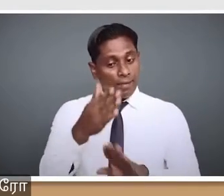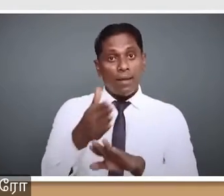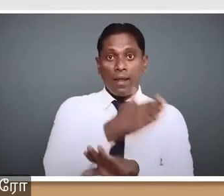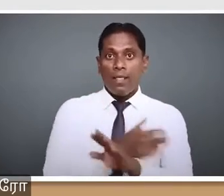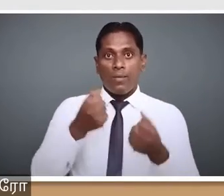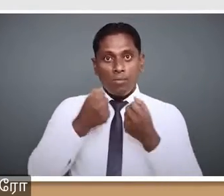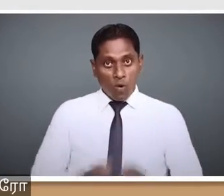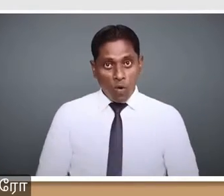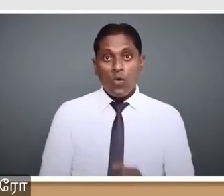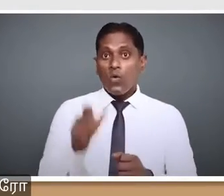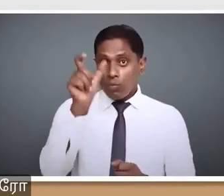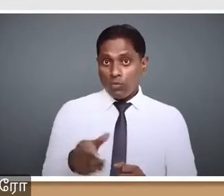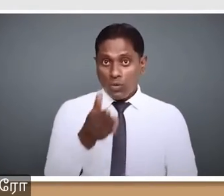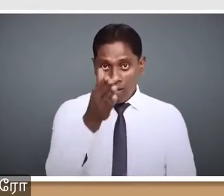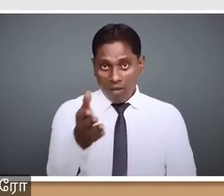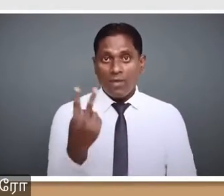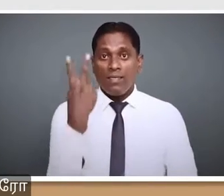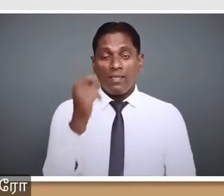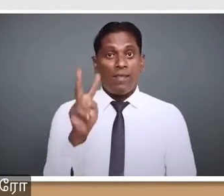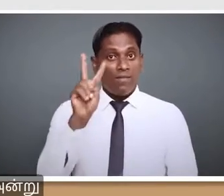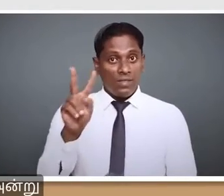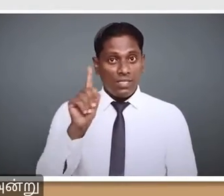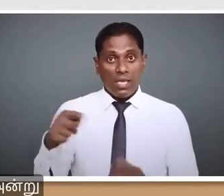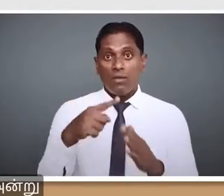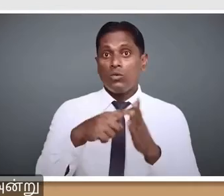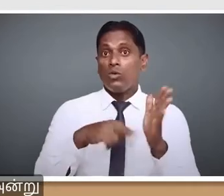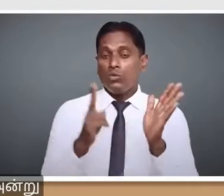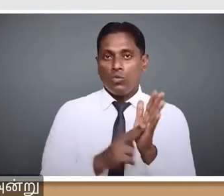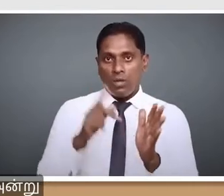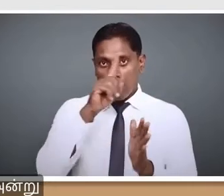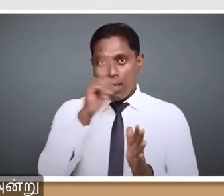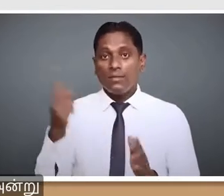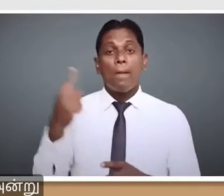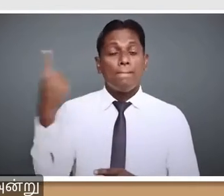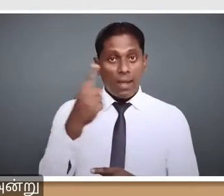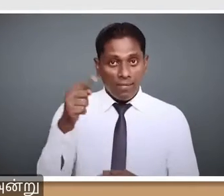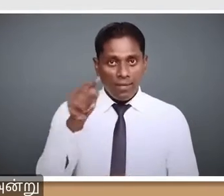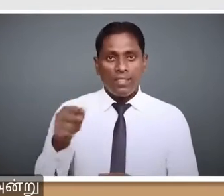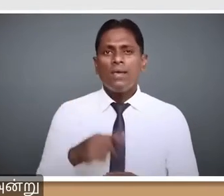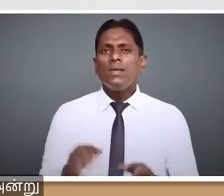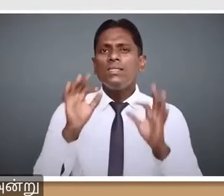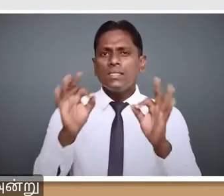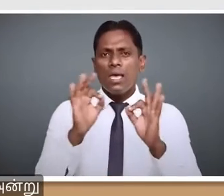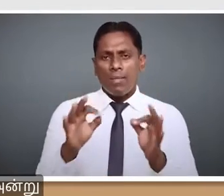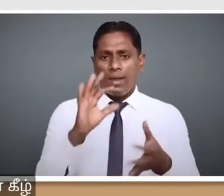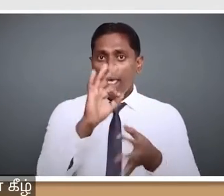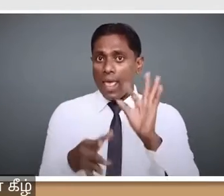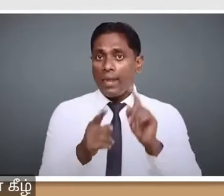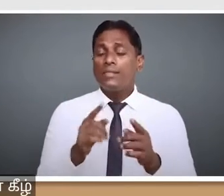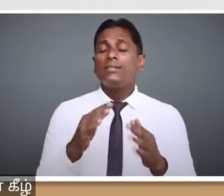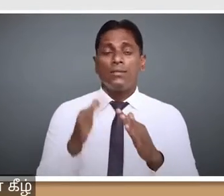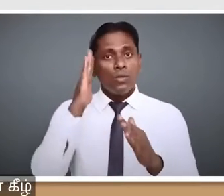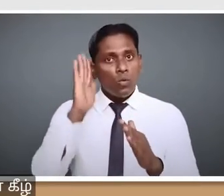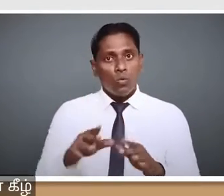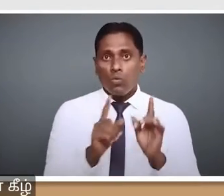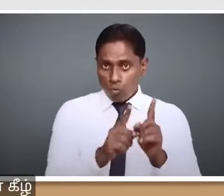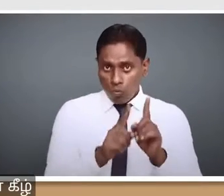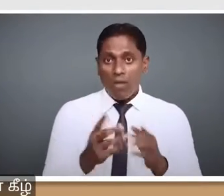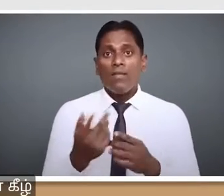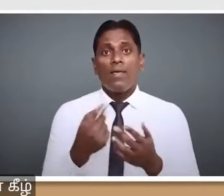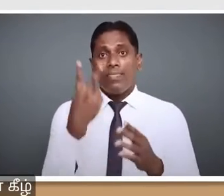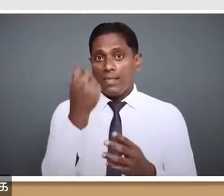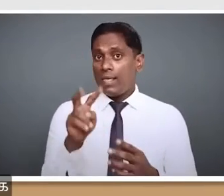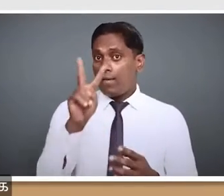மாதம் 2003 அன்றோ அல்லது அதற்கு முன்னரோ பிறந்திருந்தால் முதலாம் திகதி ஆணி மாதமன்று உங்களுடைய